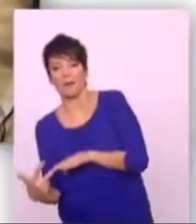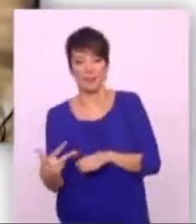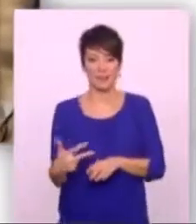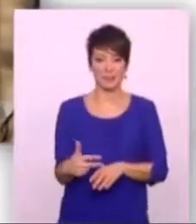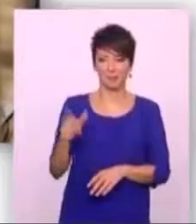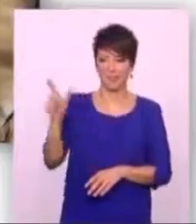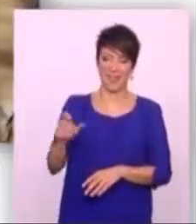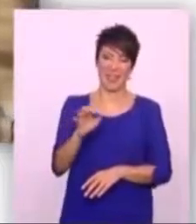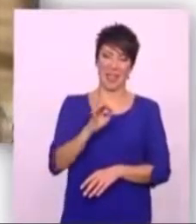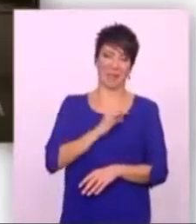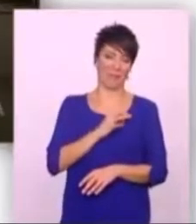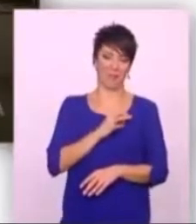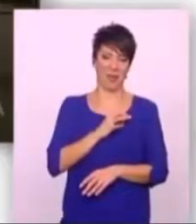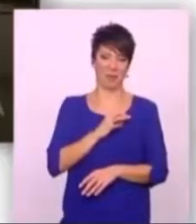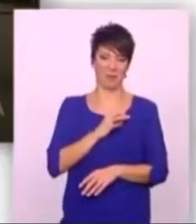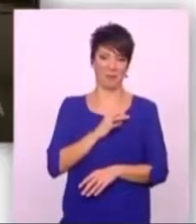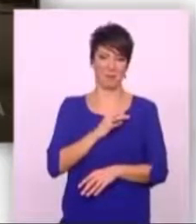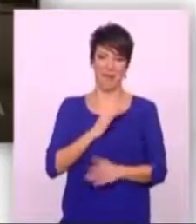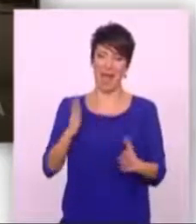ποσά εγκαταλείπονται.